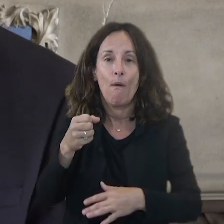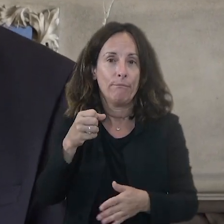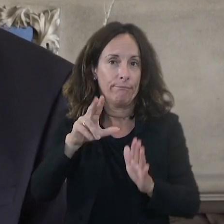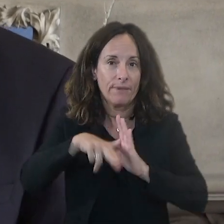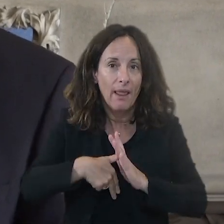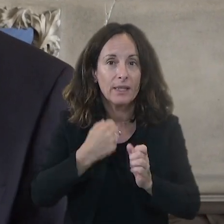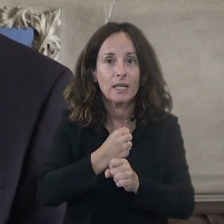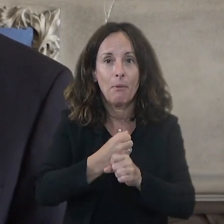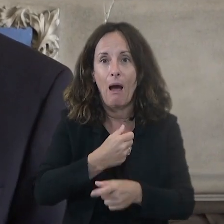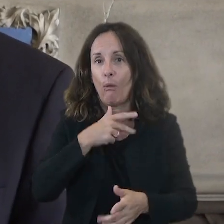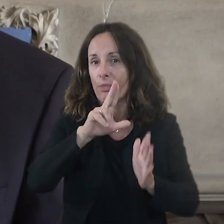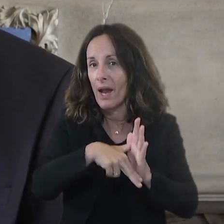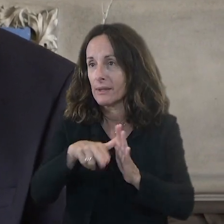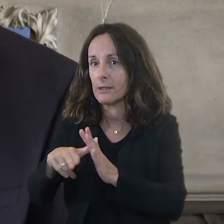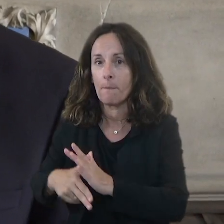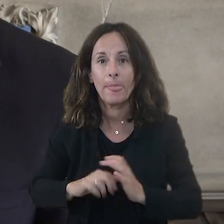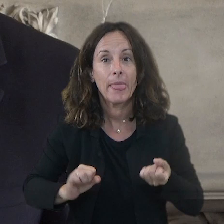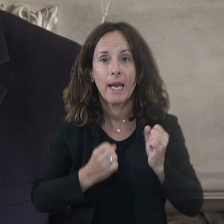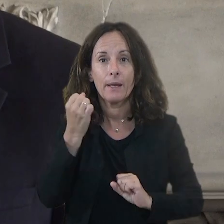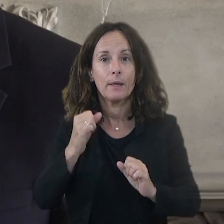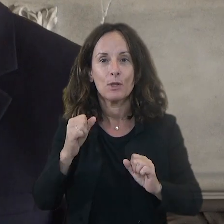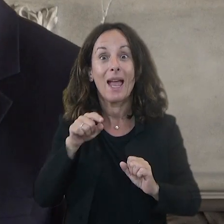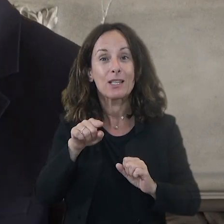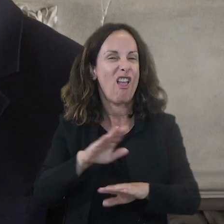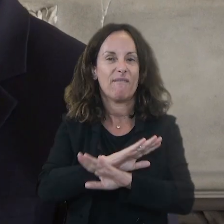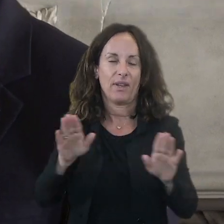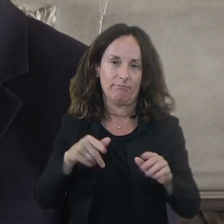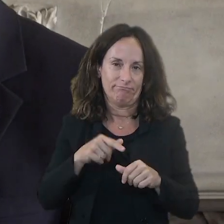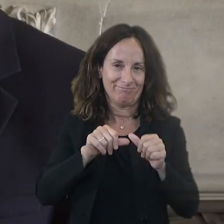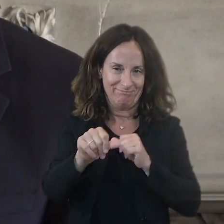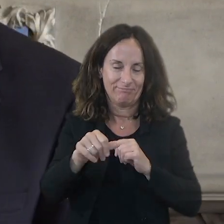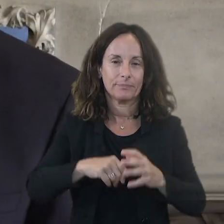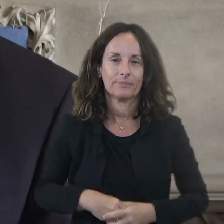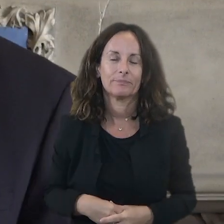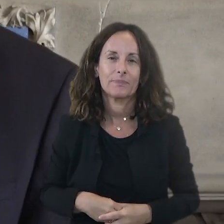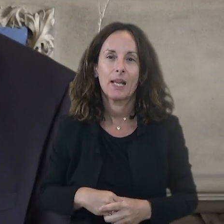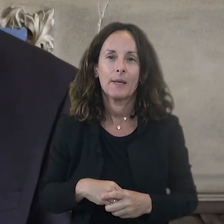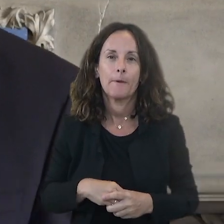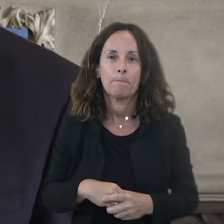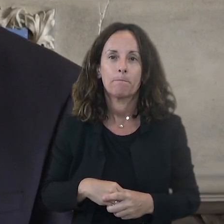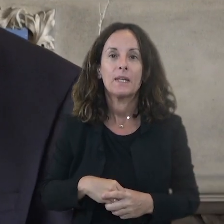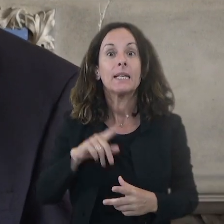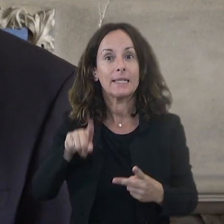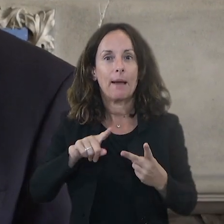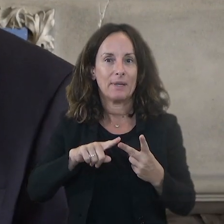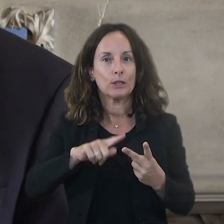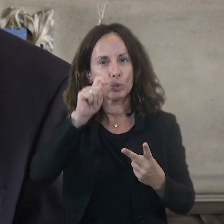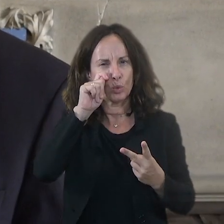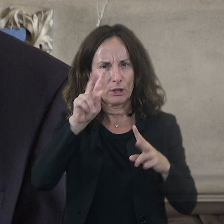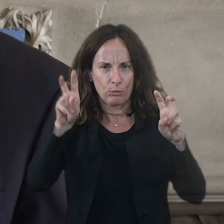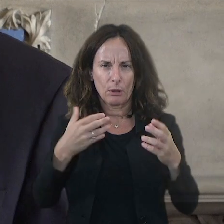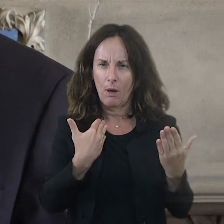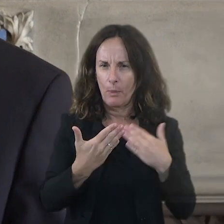definitiva necessitem donar solució a aquest gran problema. I ja el segon tema important que ha comentat Esbalda, la importància que té